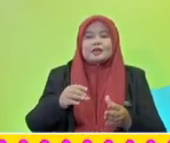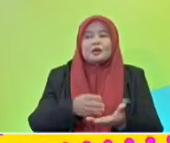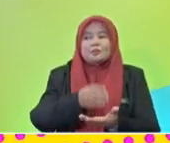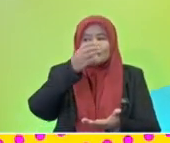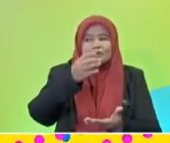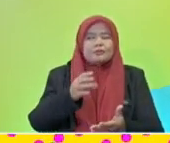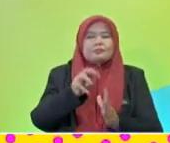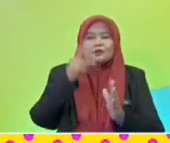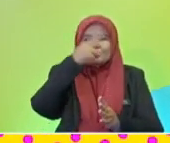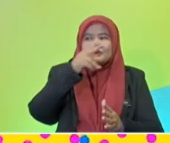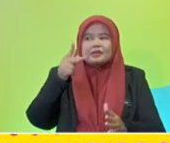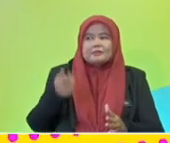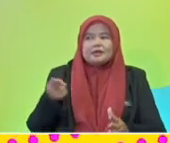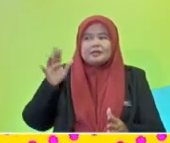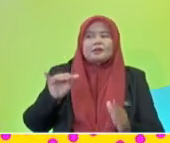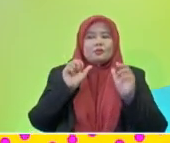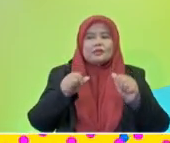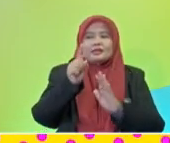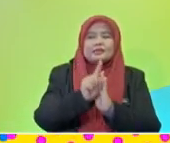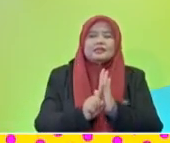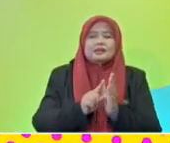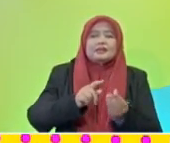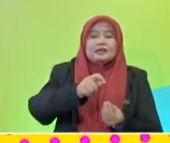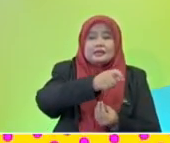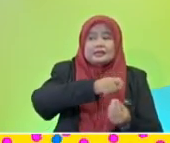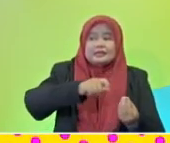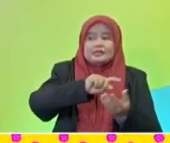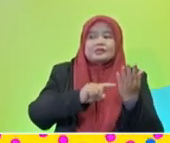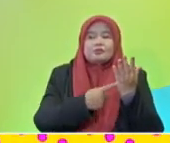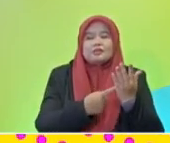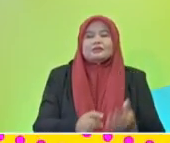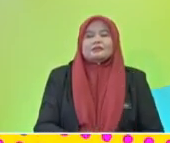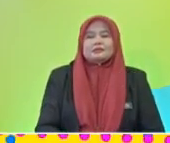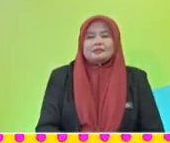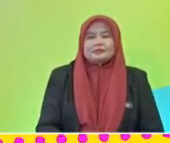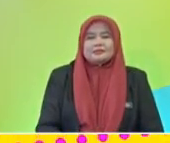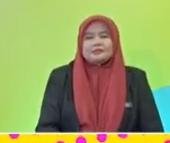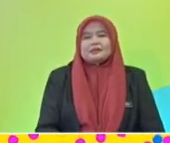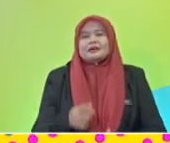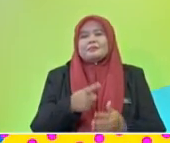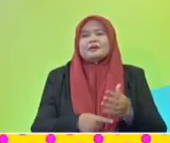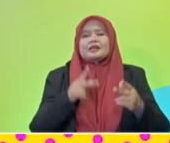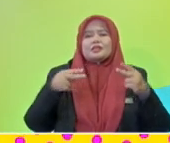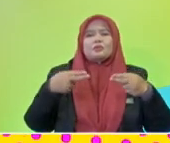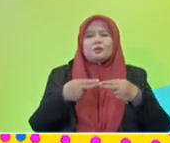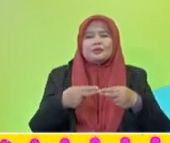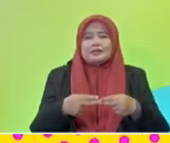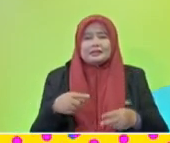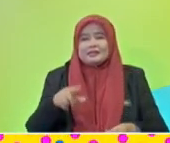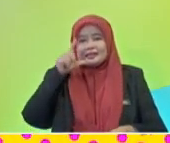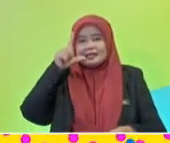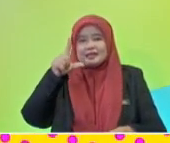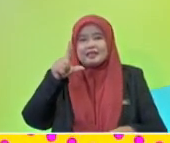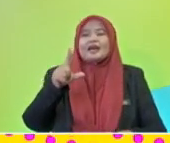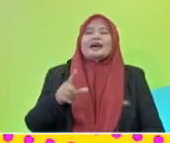yang boleh dikitar semula ha kertas plastik kotak mm botol apa kata hubung di situ Mari kita lihat